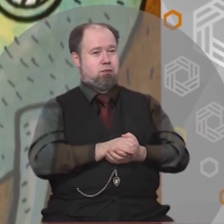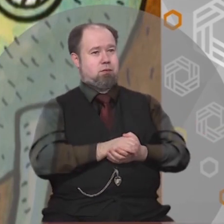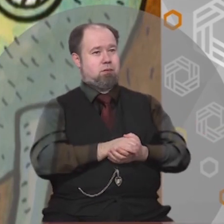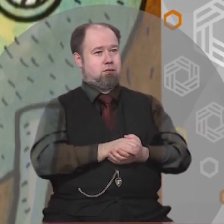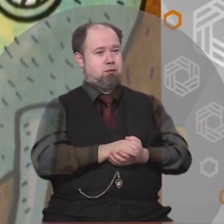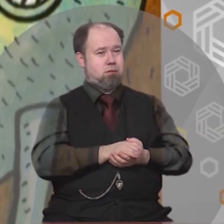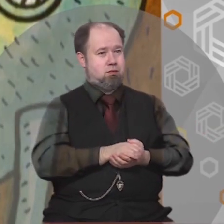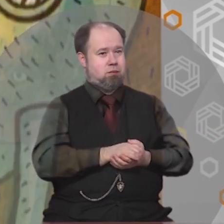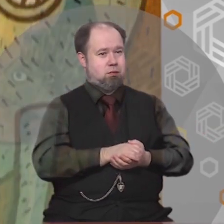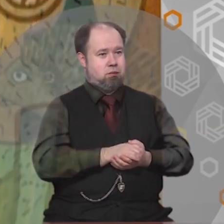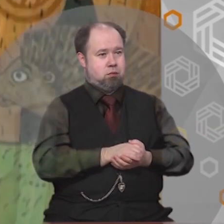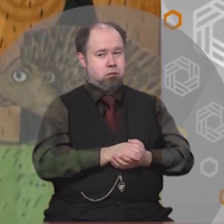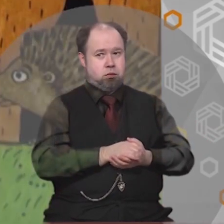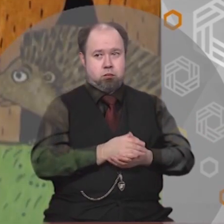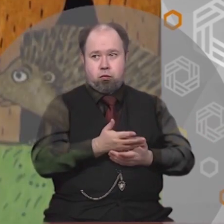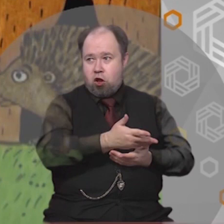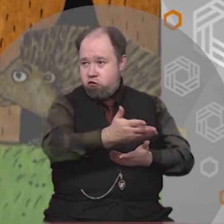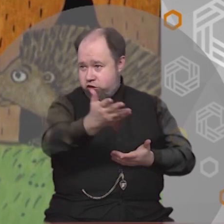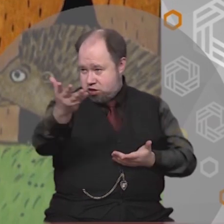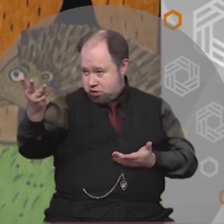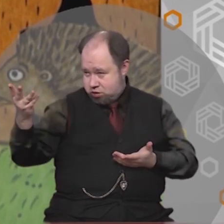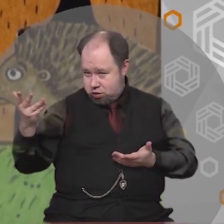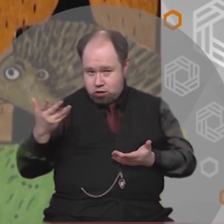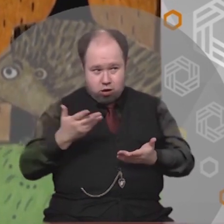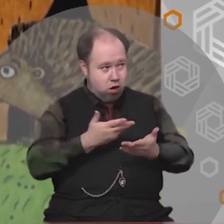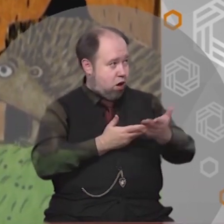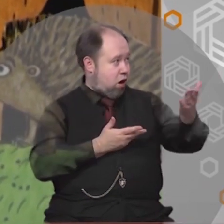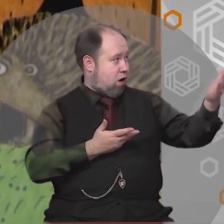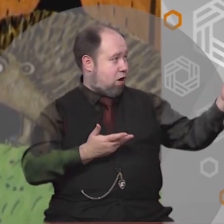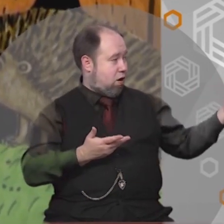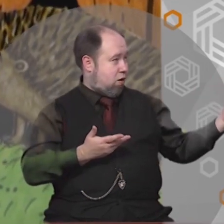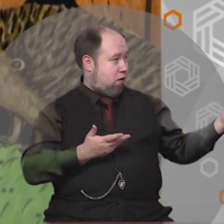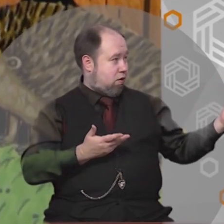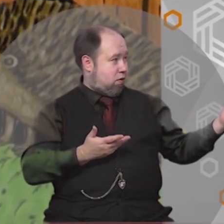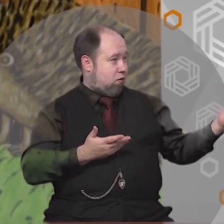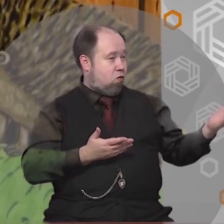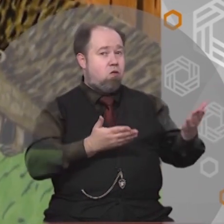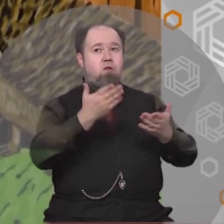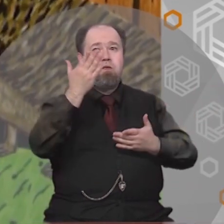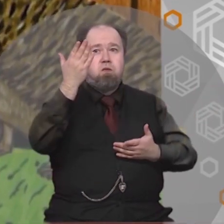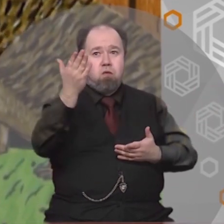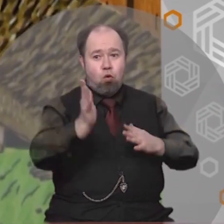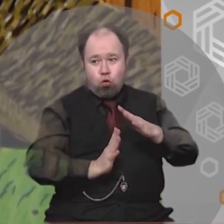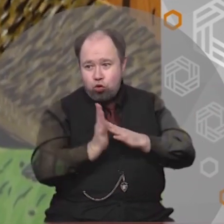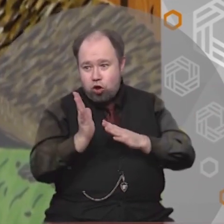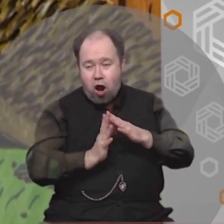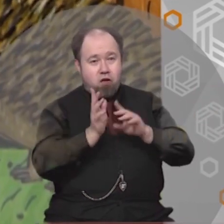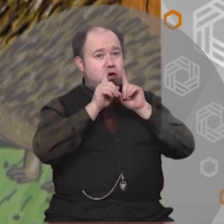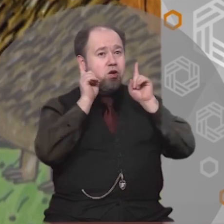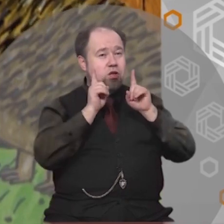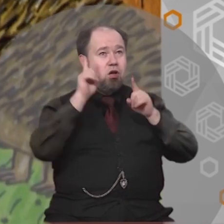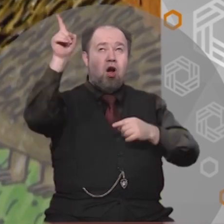воскликнули друзья. «Да везде!» разволновался ежик. Вон травка